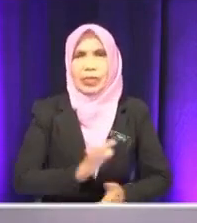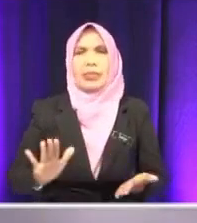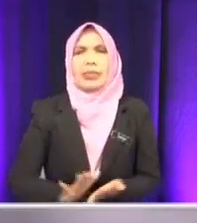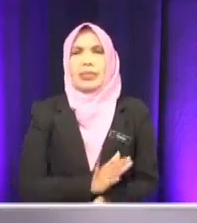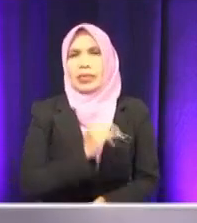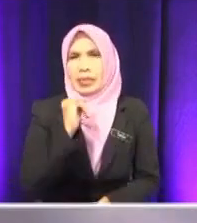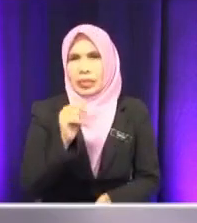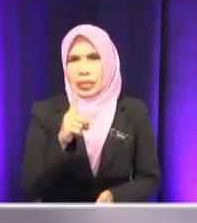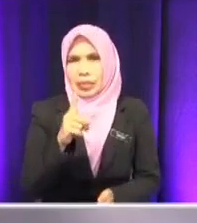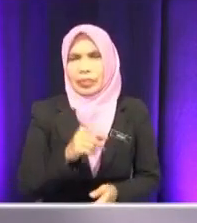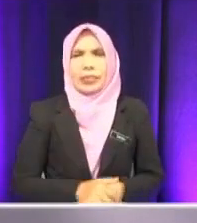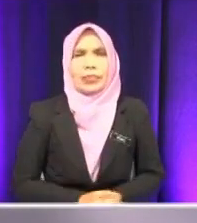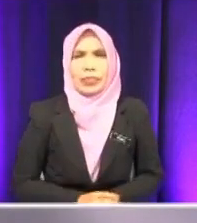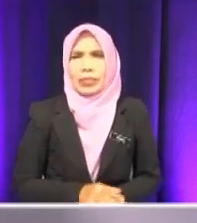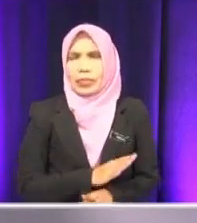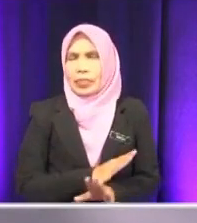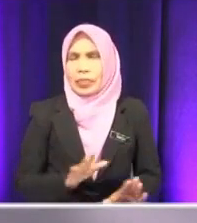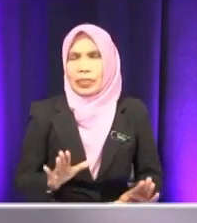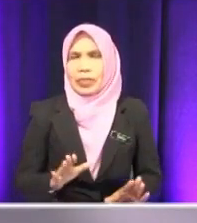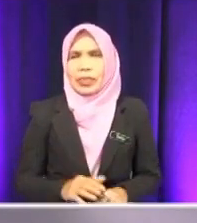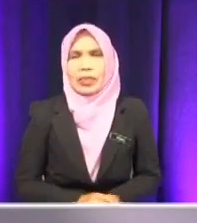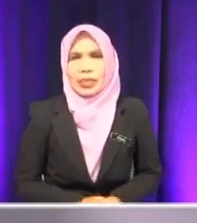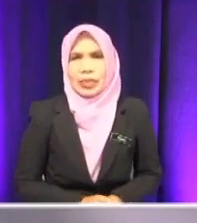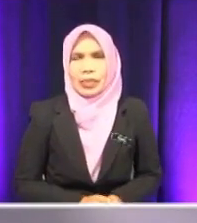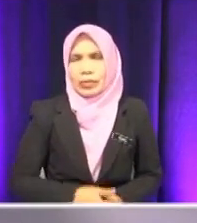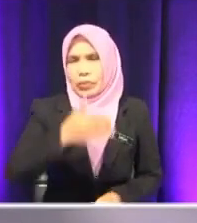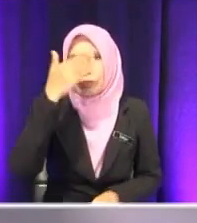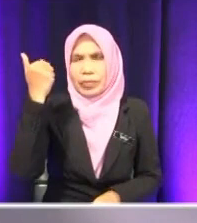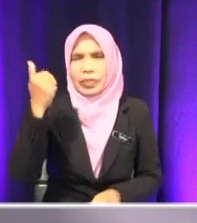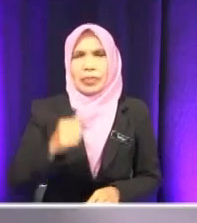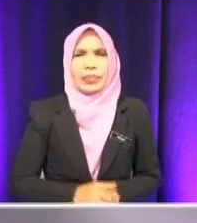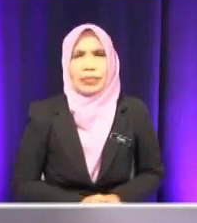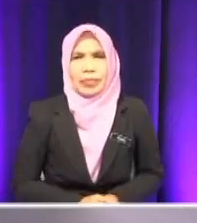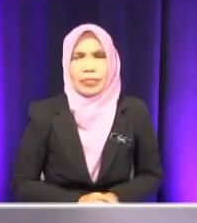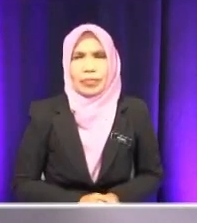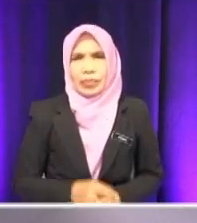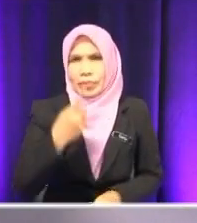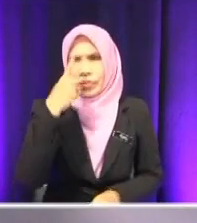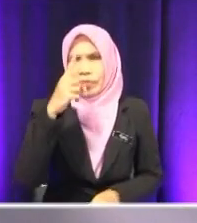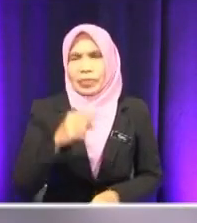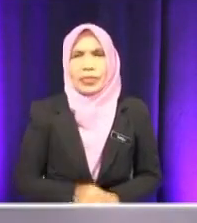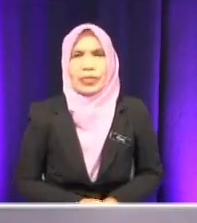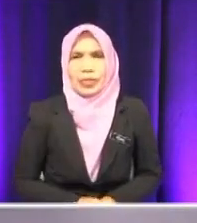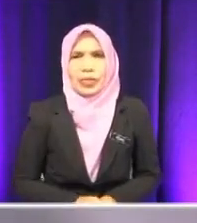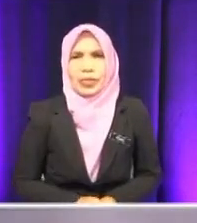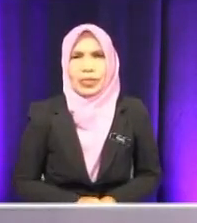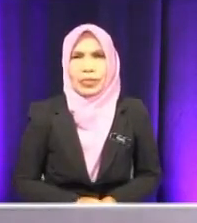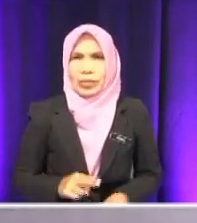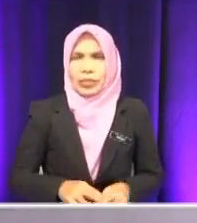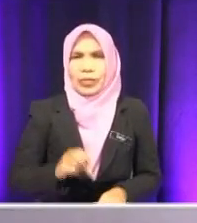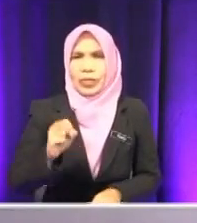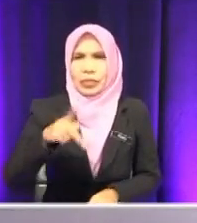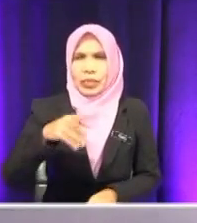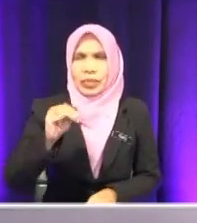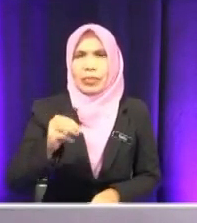SPM di luar sana jangan kalian like senantiasa bersiapsiaga untuk menghadapi SPM yang bakal kunjungi lagi Assalamualaikum